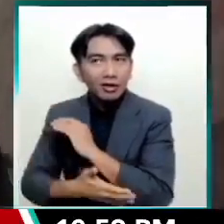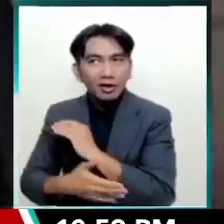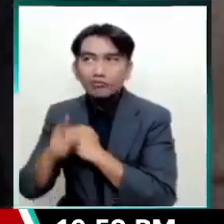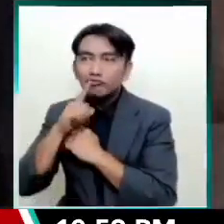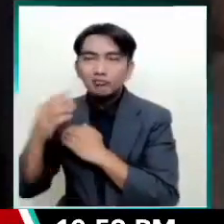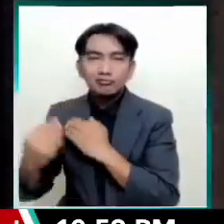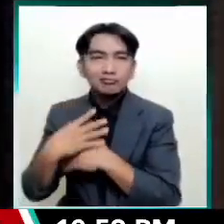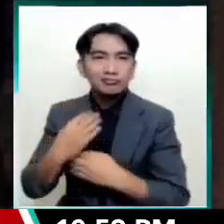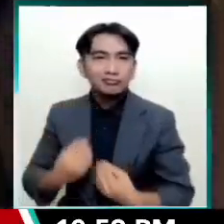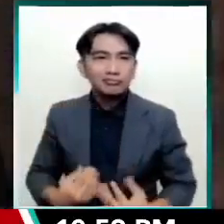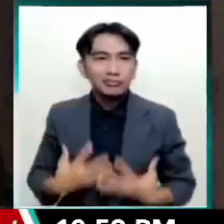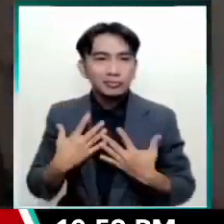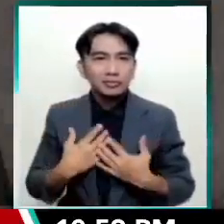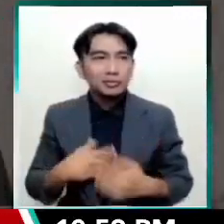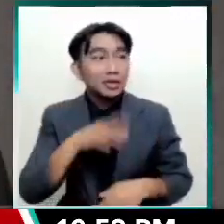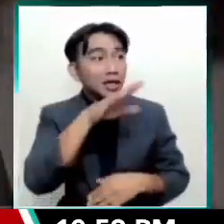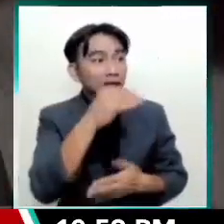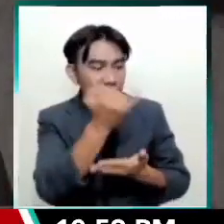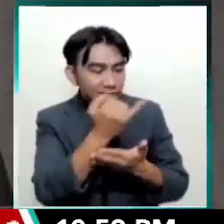Hello!